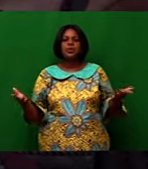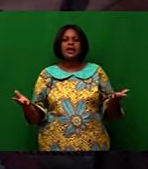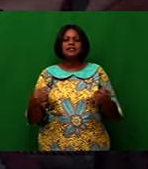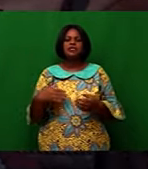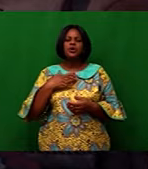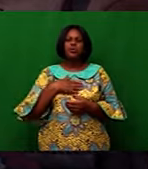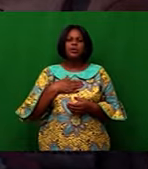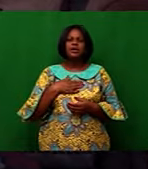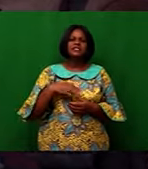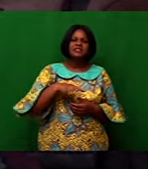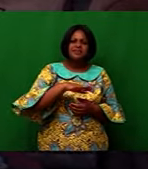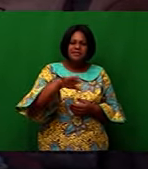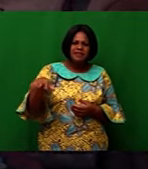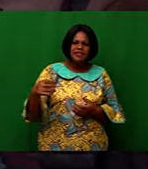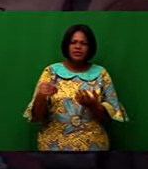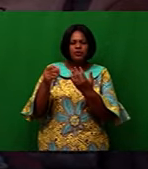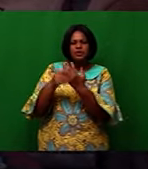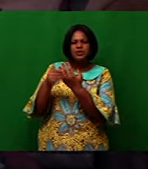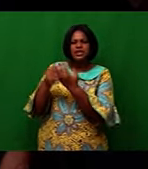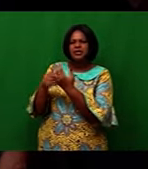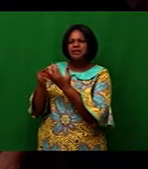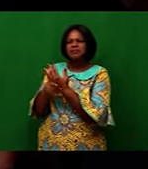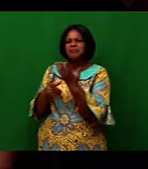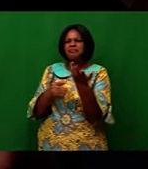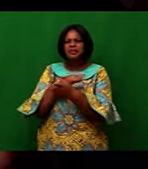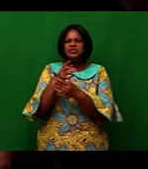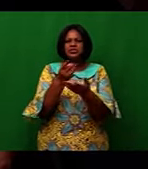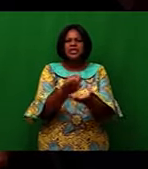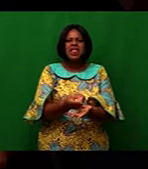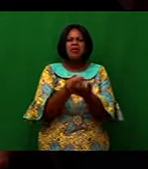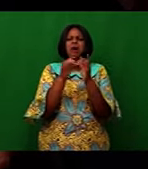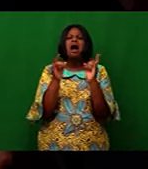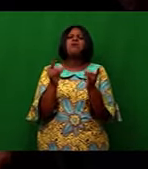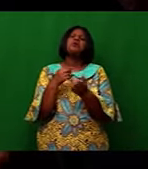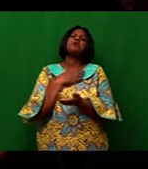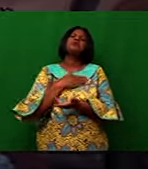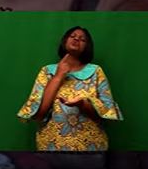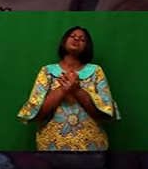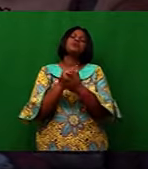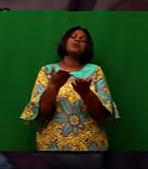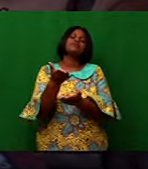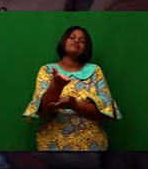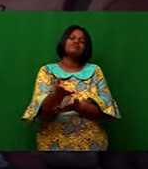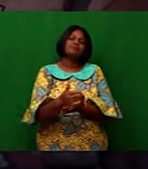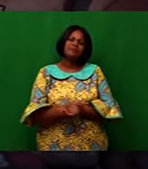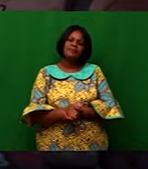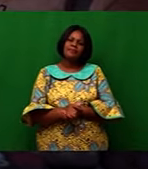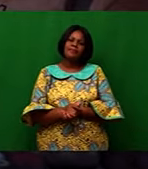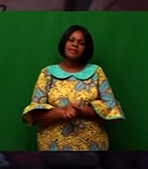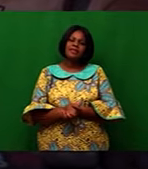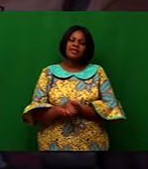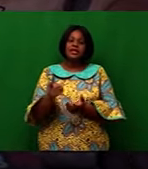muchida kuvarora kuvabetsera here kana kuti kuwana madyiro munoda kudii navo munoradi